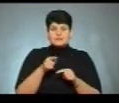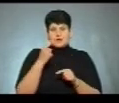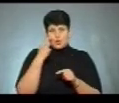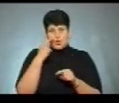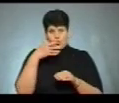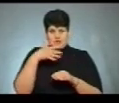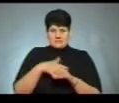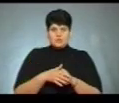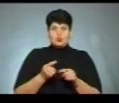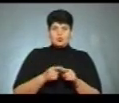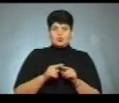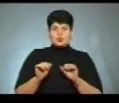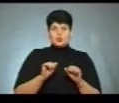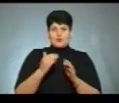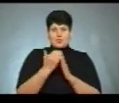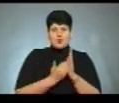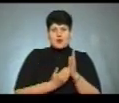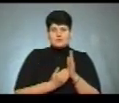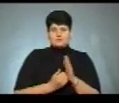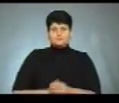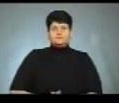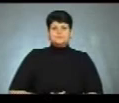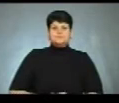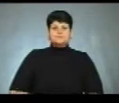цю урядову програму.